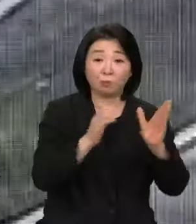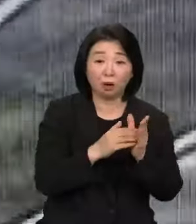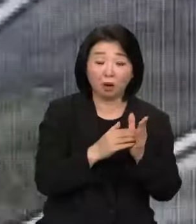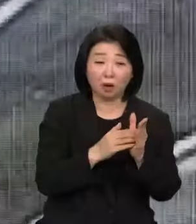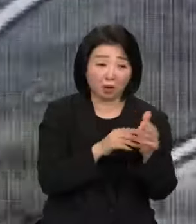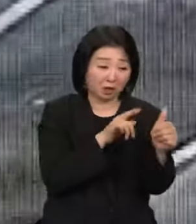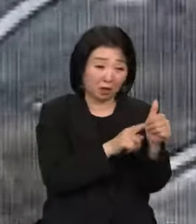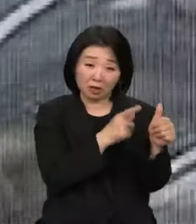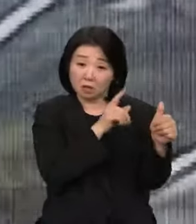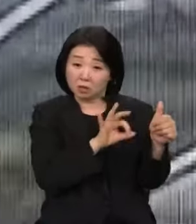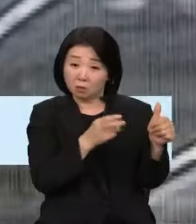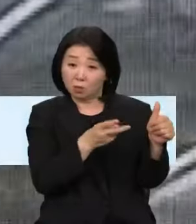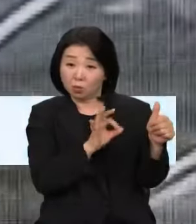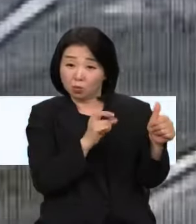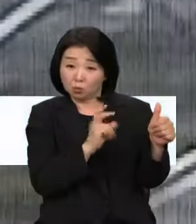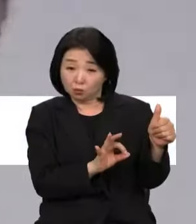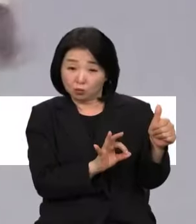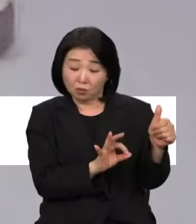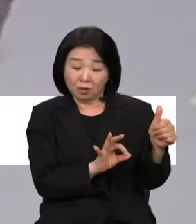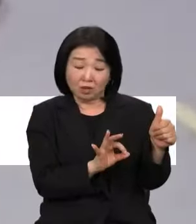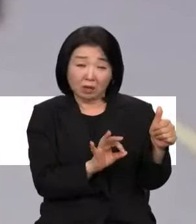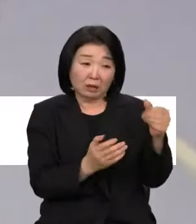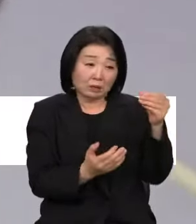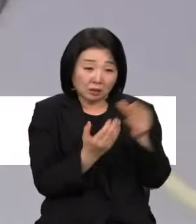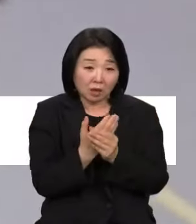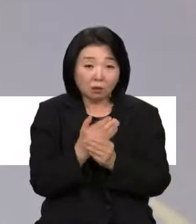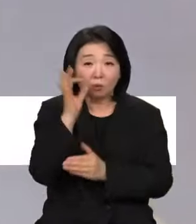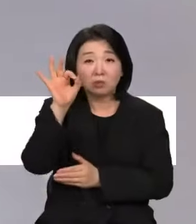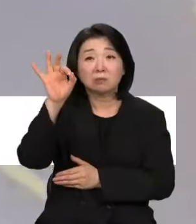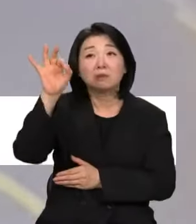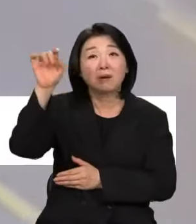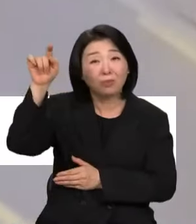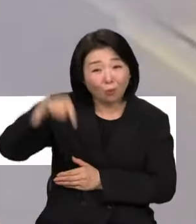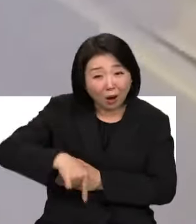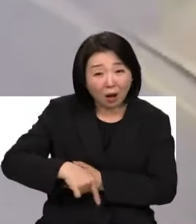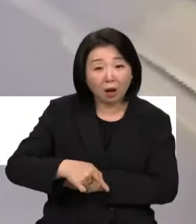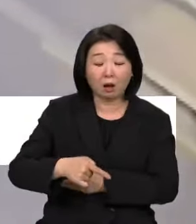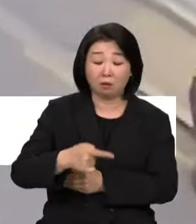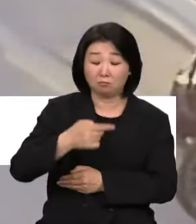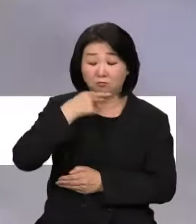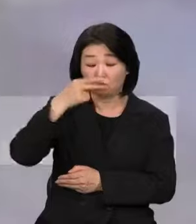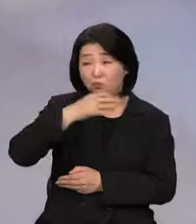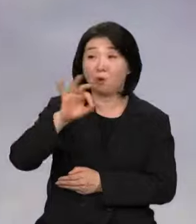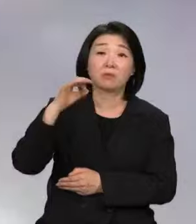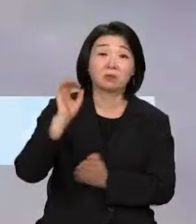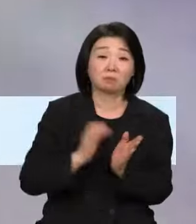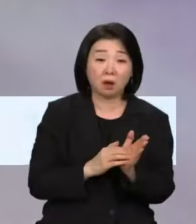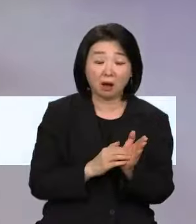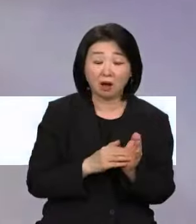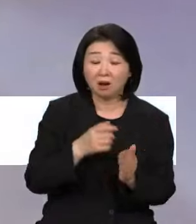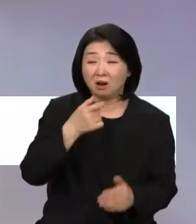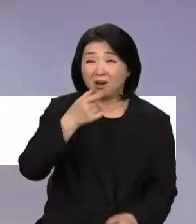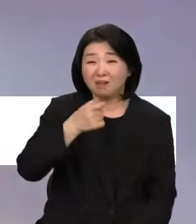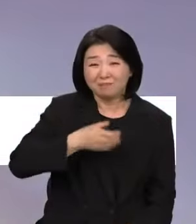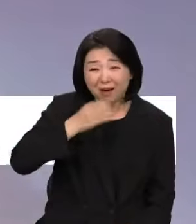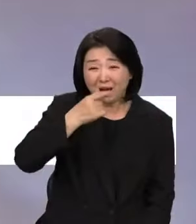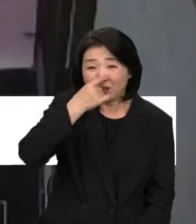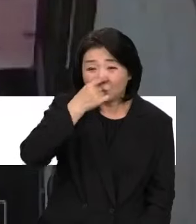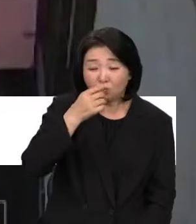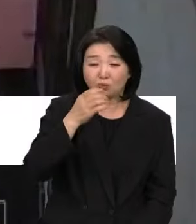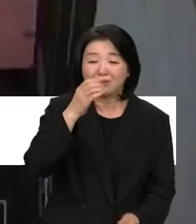김호중 씨도 사고 이후 10일만에 술을 마셨다고 인정했습니다 마신 양은 소주 열잔 정도라고